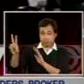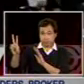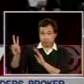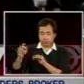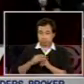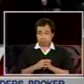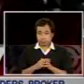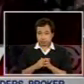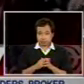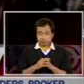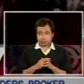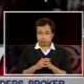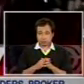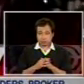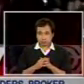Na